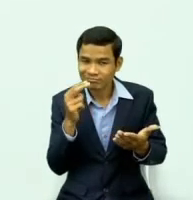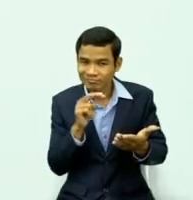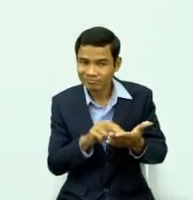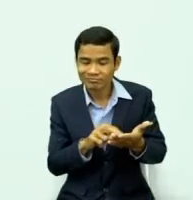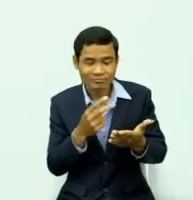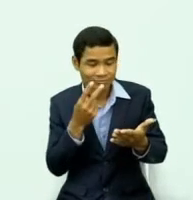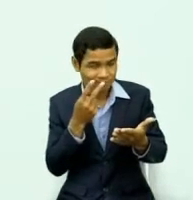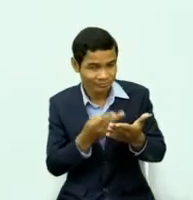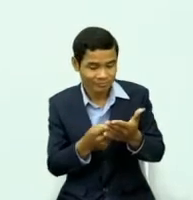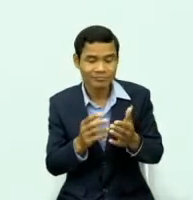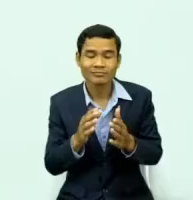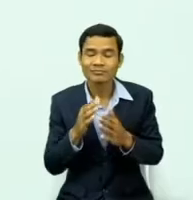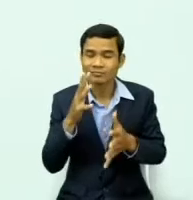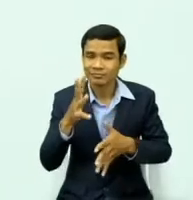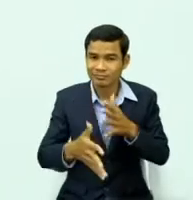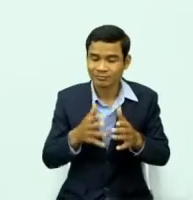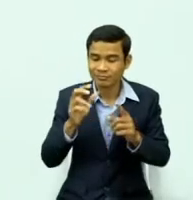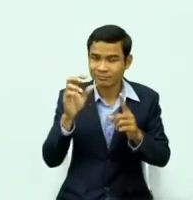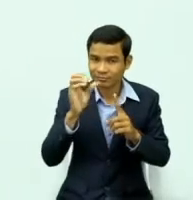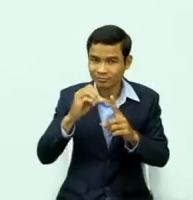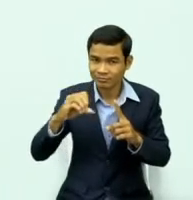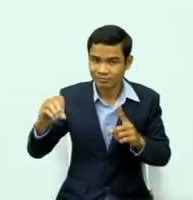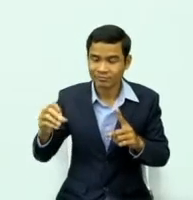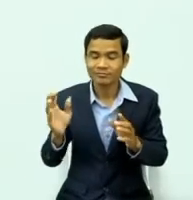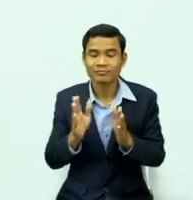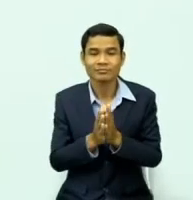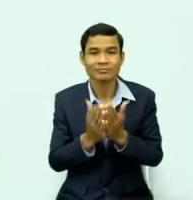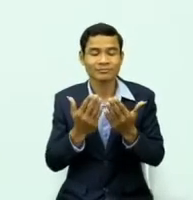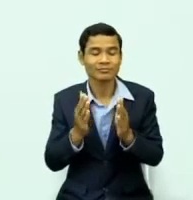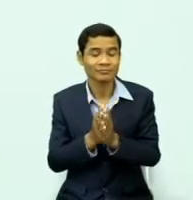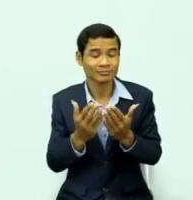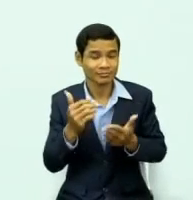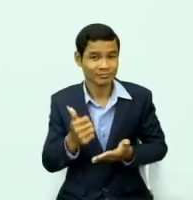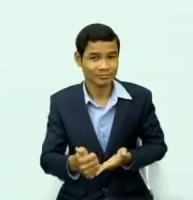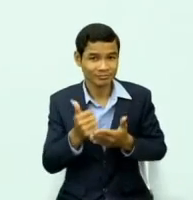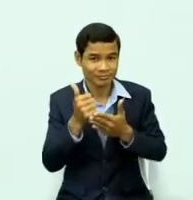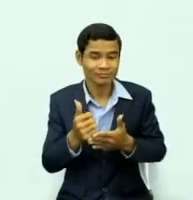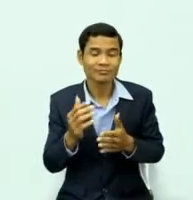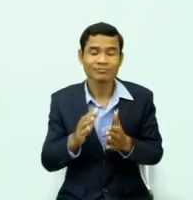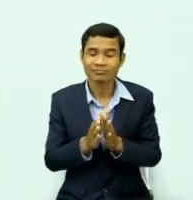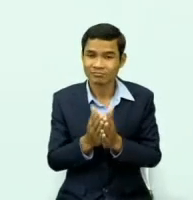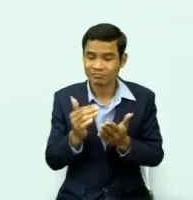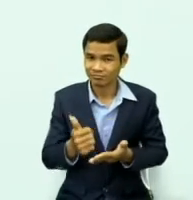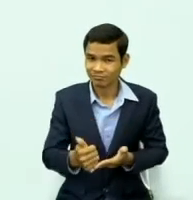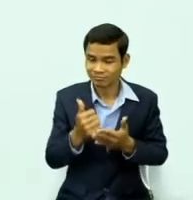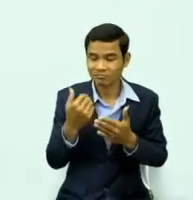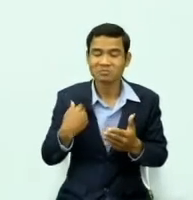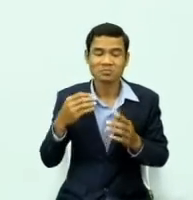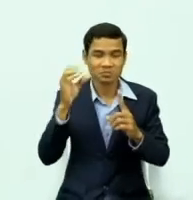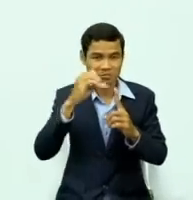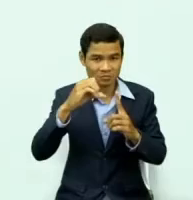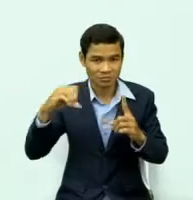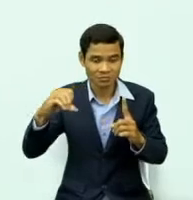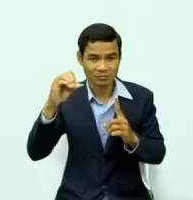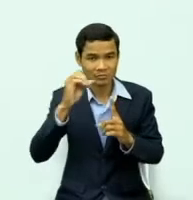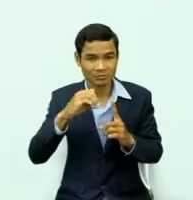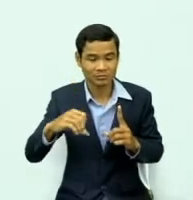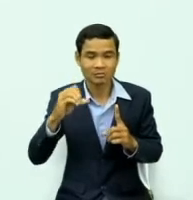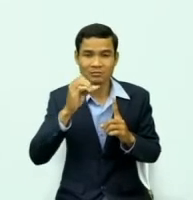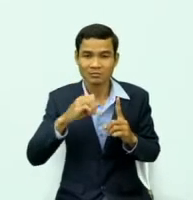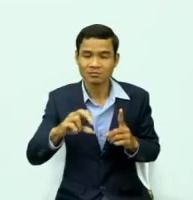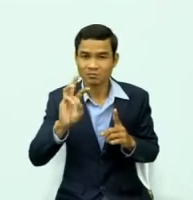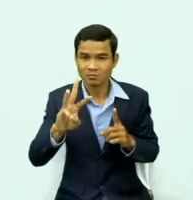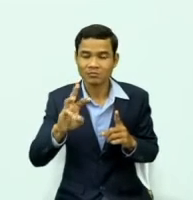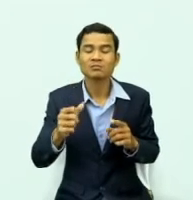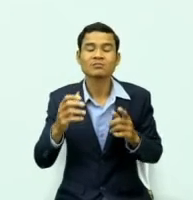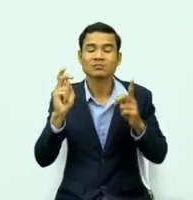chà này cá án là bà nè con ná này khá nông xịt phái chầm nốt là bà dưỡng cư miên chầm nốt bấy là bà chà ai này cử nâng bắt bằng